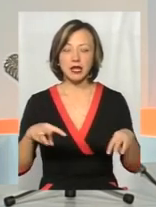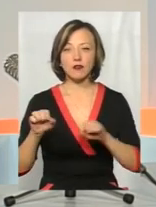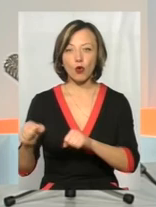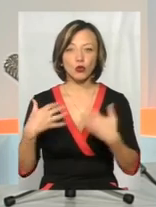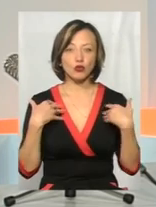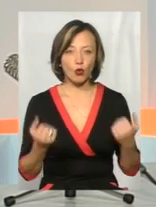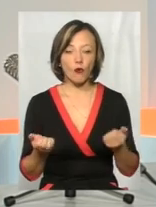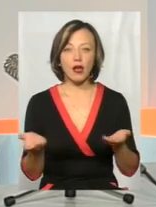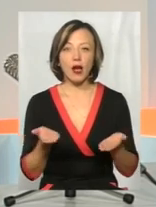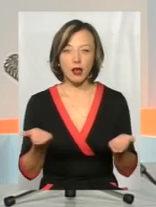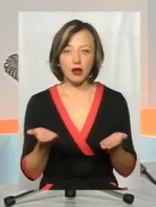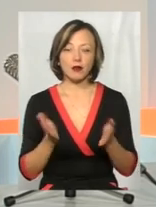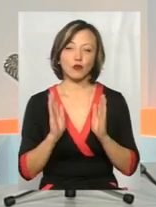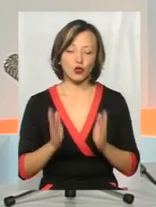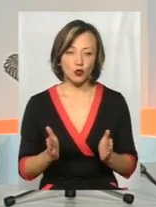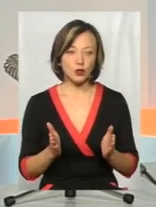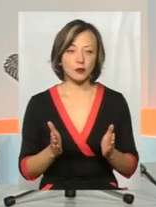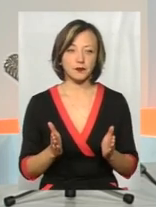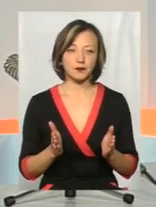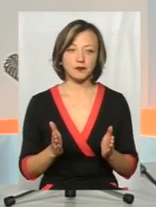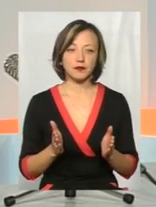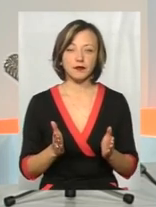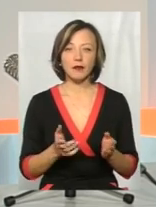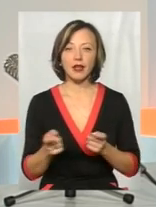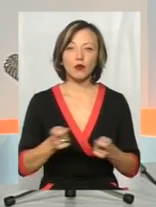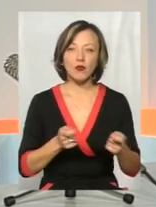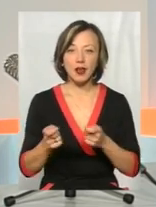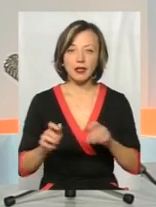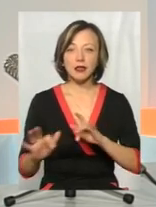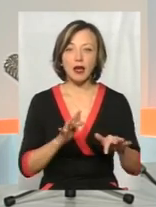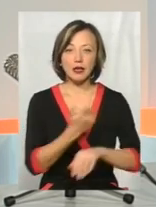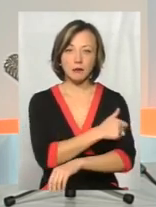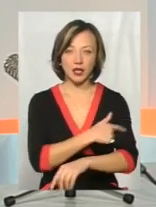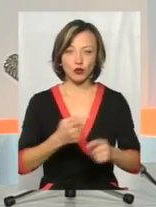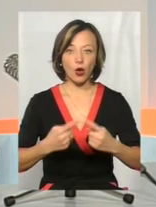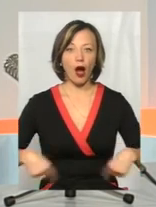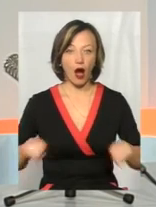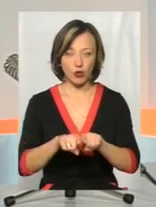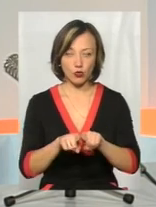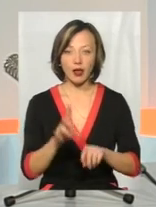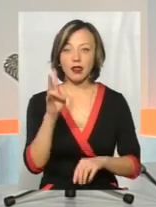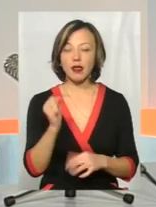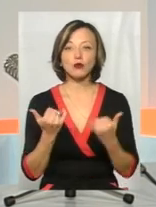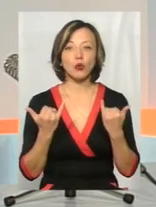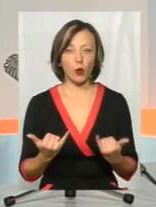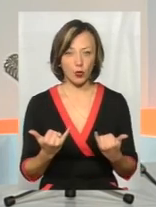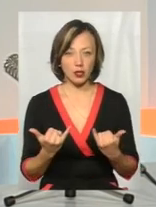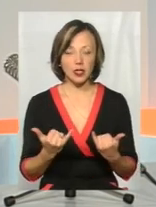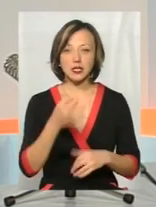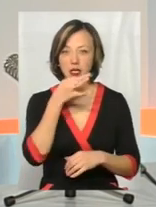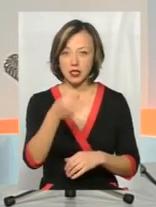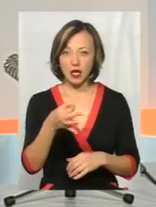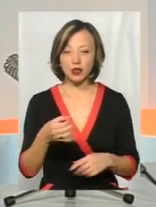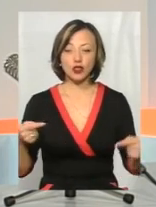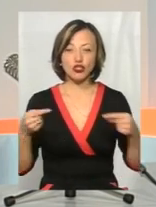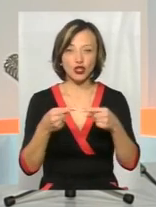здоров'я, які будуть регламентувати діяльність галузі. На сьогодні сказати